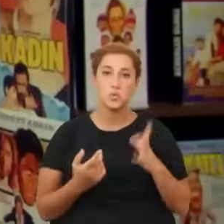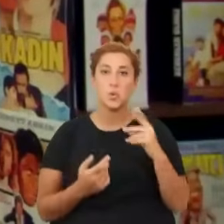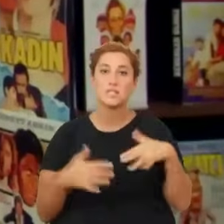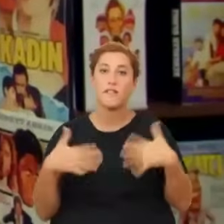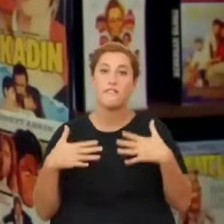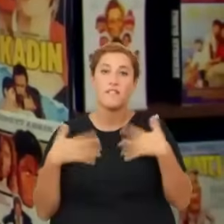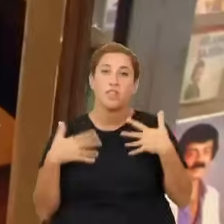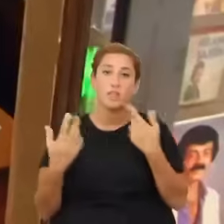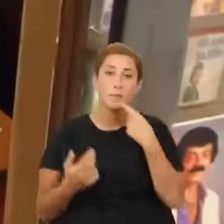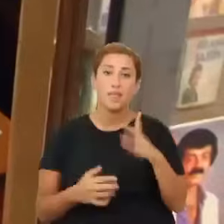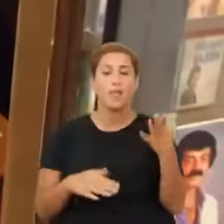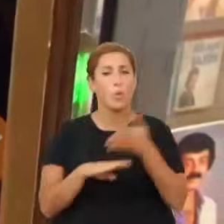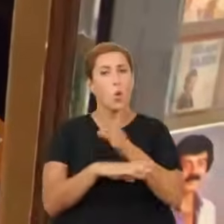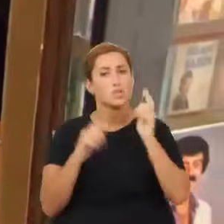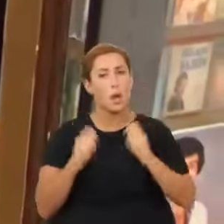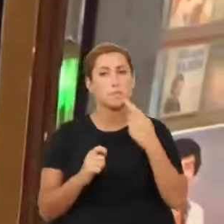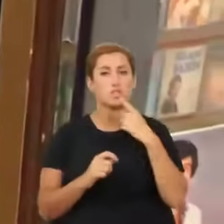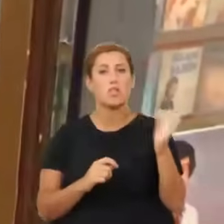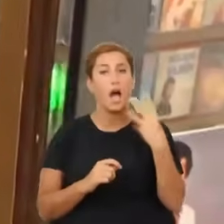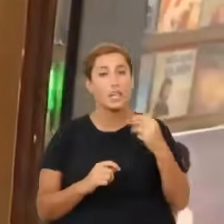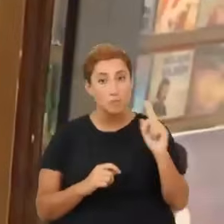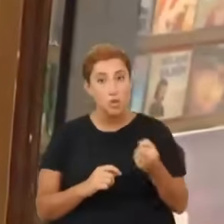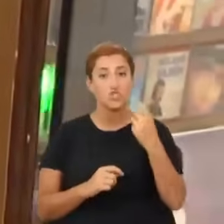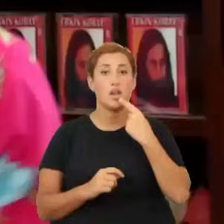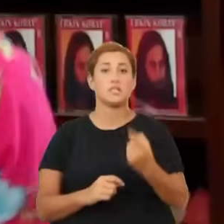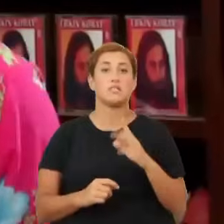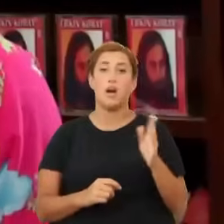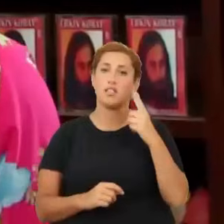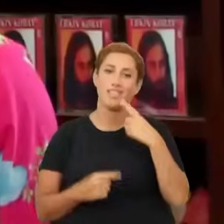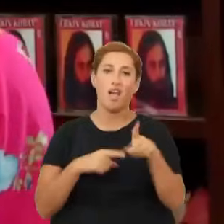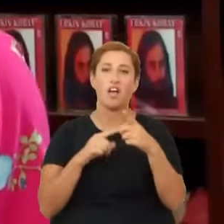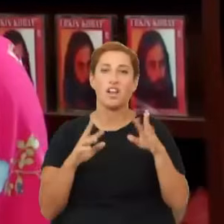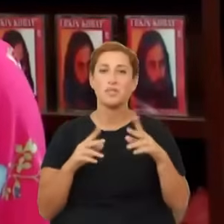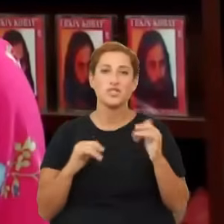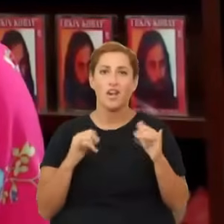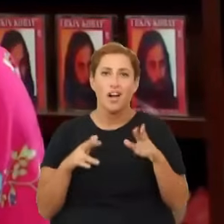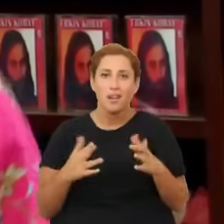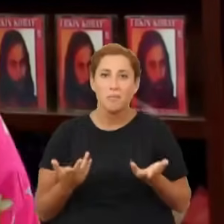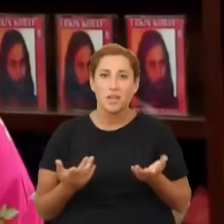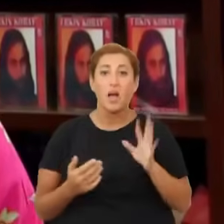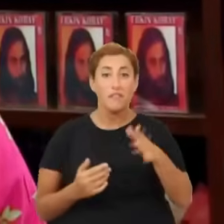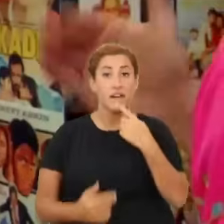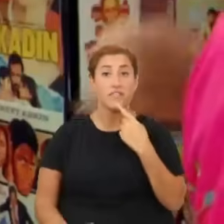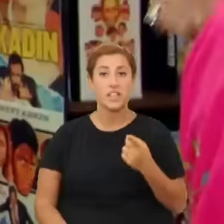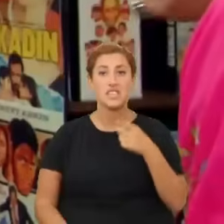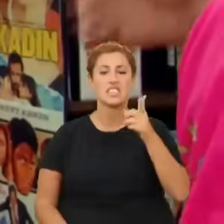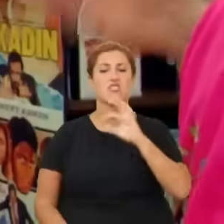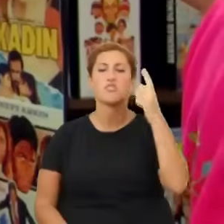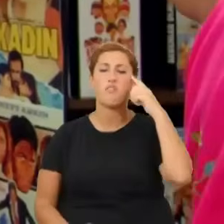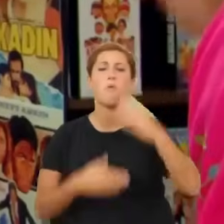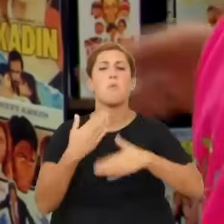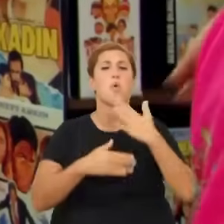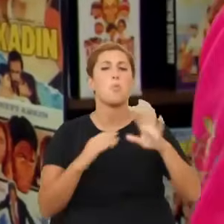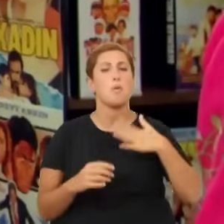Çok sevindim dedi. En doğrusunu yapmışsın dedi. Daha iyisini mi bulacaksın dedi. Ay dalga geçer gibi, şaka gibiydi yani. Hatta dedi ki sen hiç kafanı